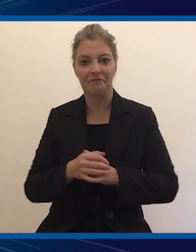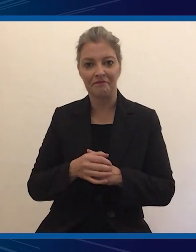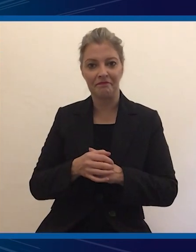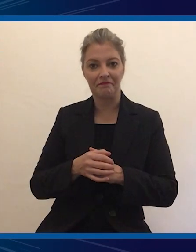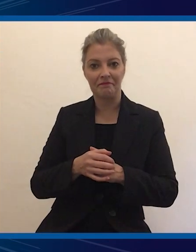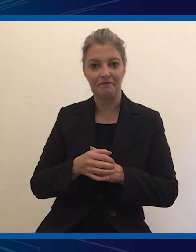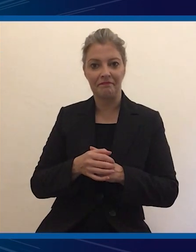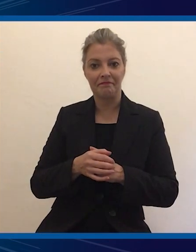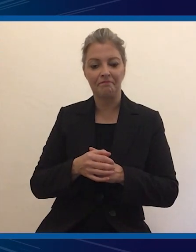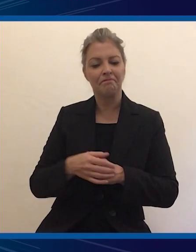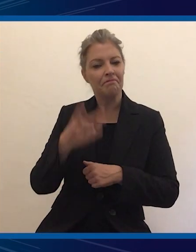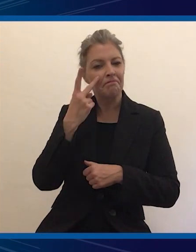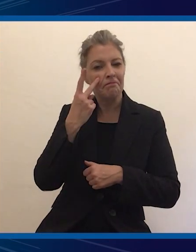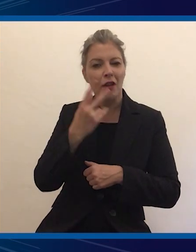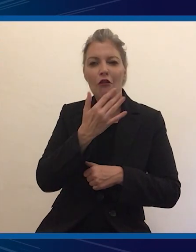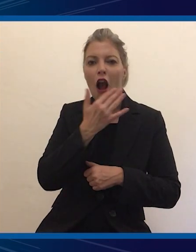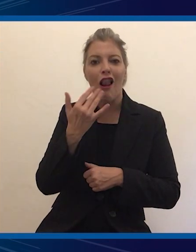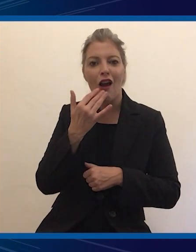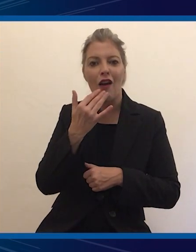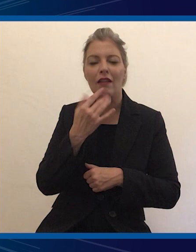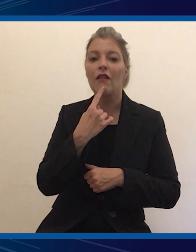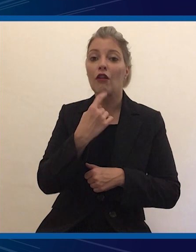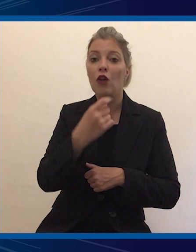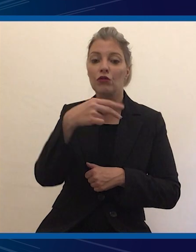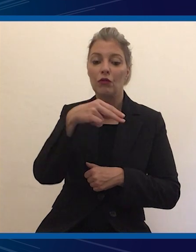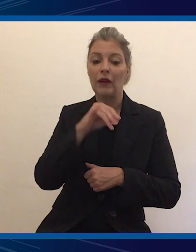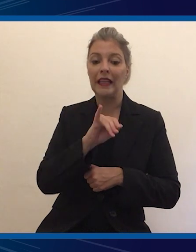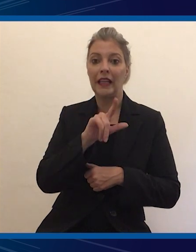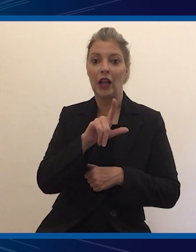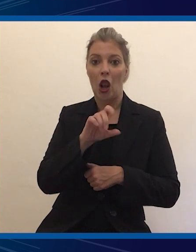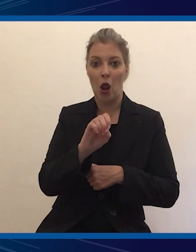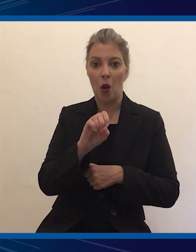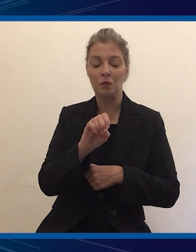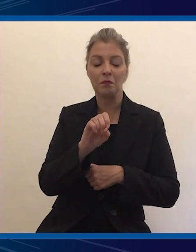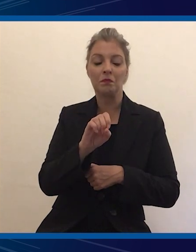Osserviamo il comportamento di un colorante, il rosso nilo, in diversi solventi.